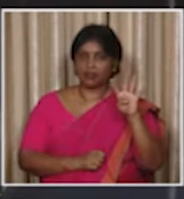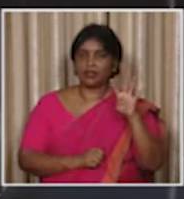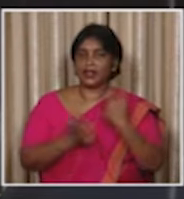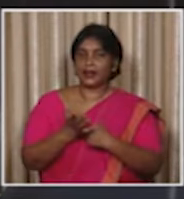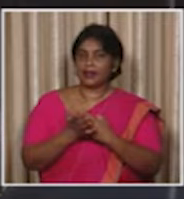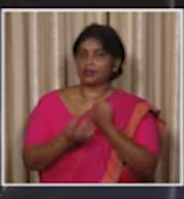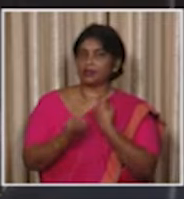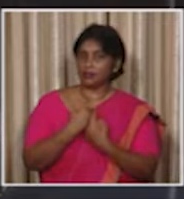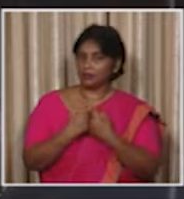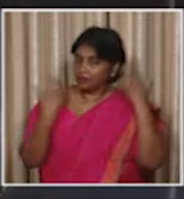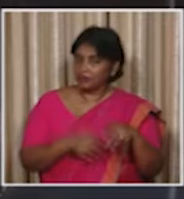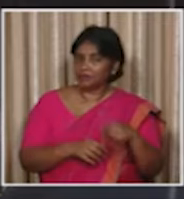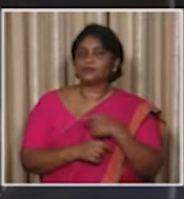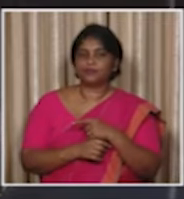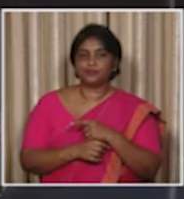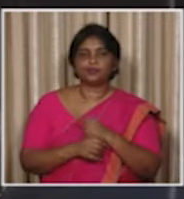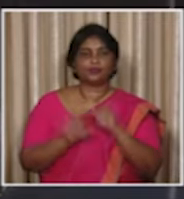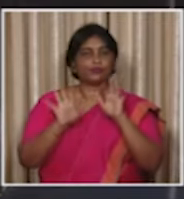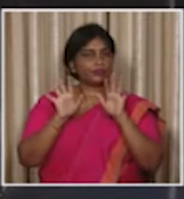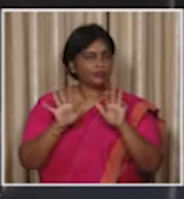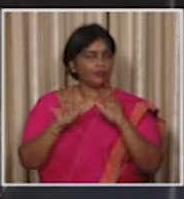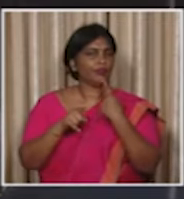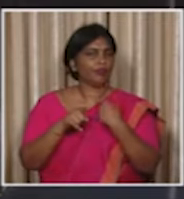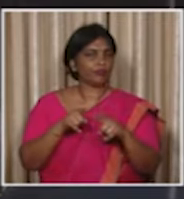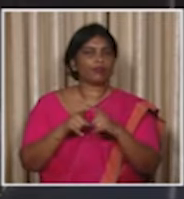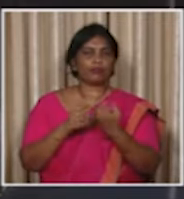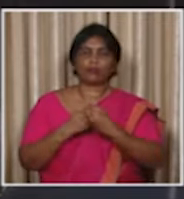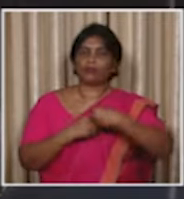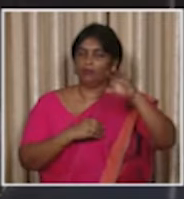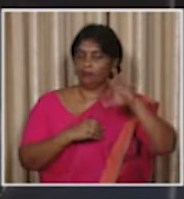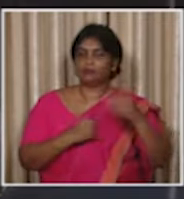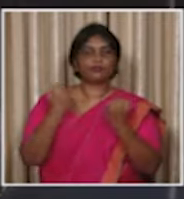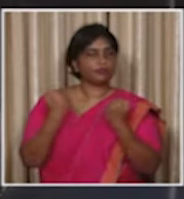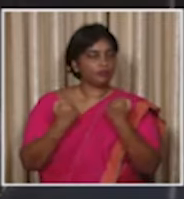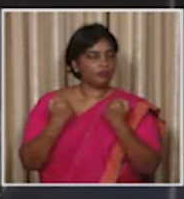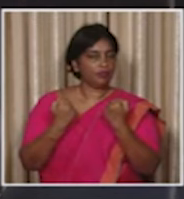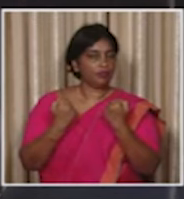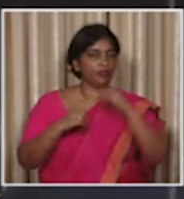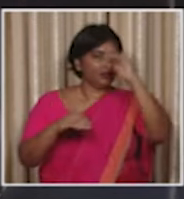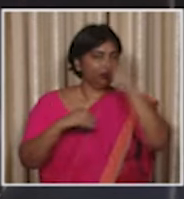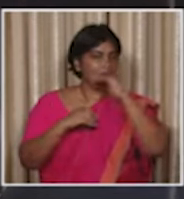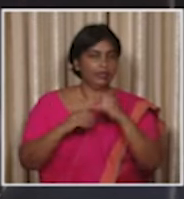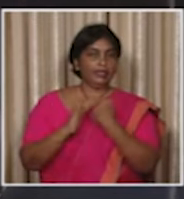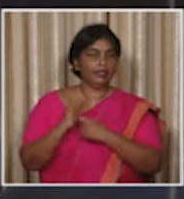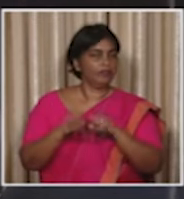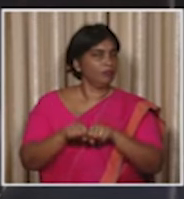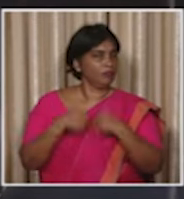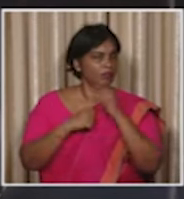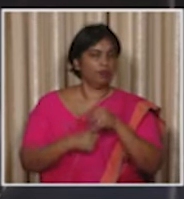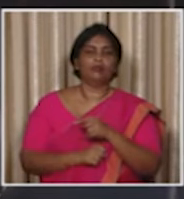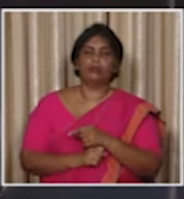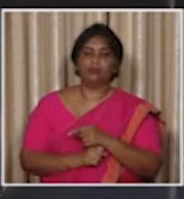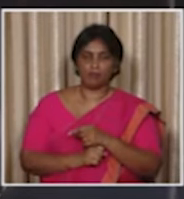රේගු විමර්ශනයකින් අනතුරුව 9ක් පමණක් නිෂ්කාශනය කර ඇති අතර වාහන ආනයන උල්ලංඝනය කිරීම කර ඇති